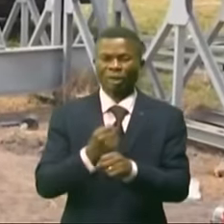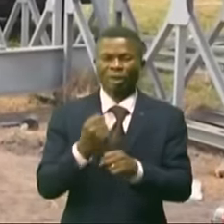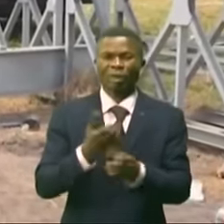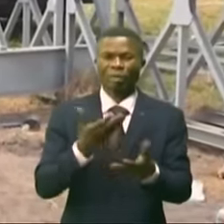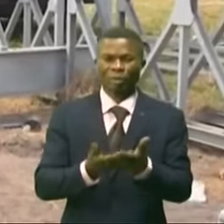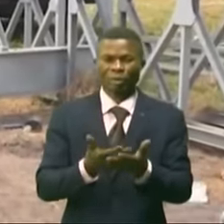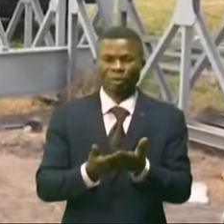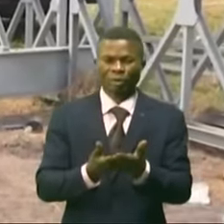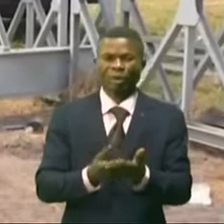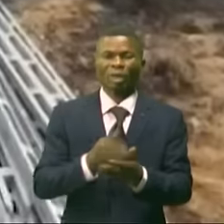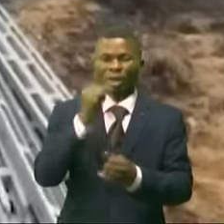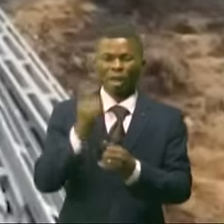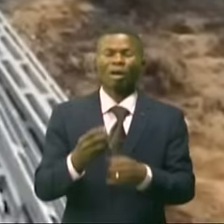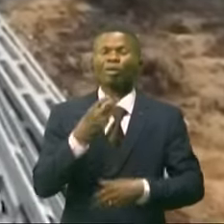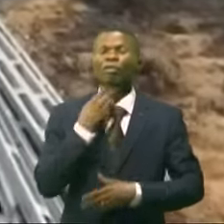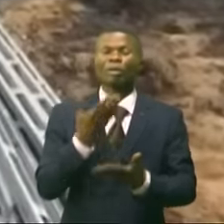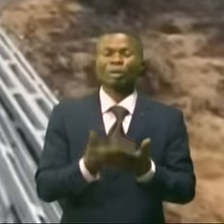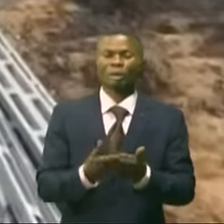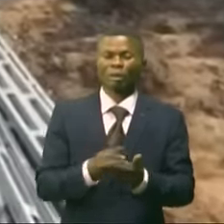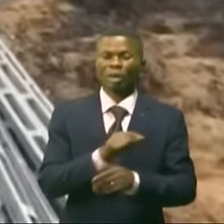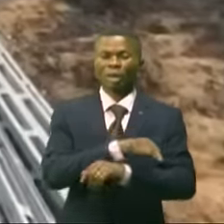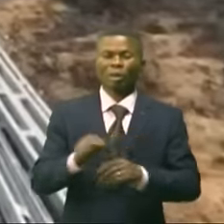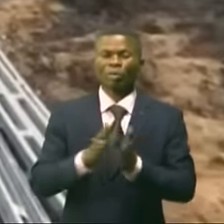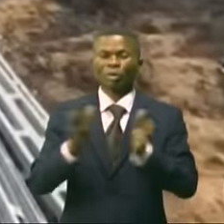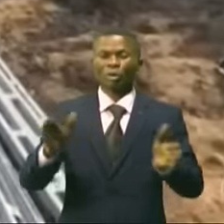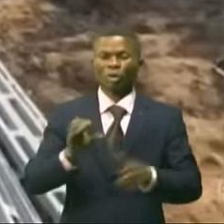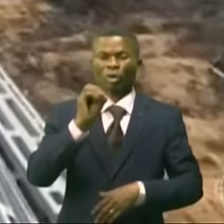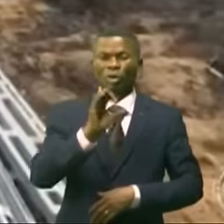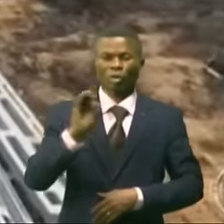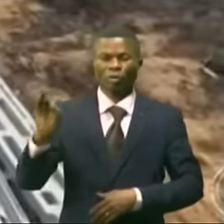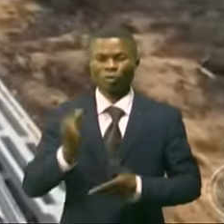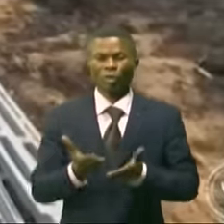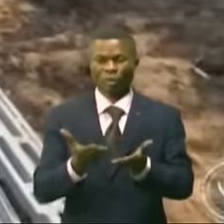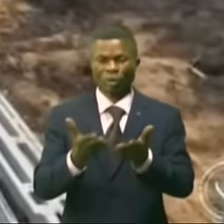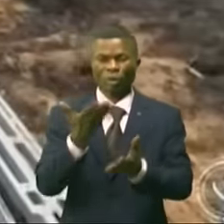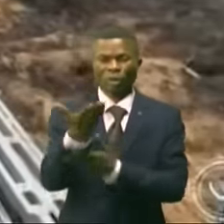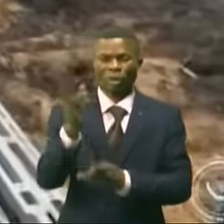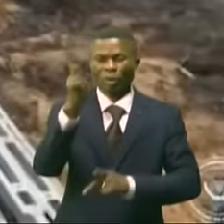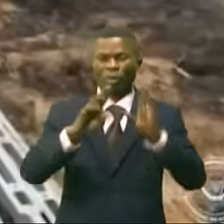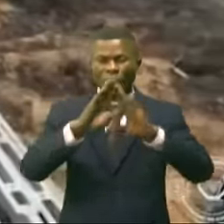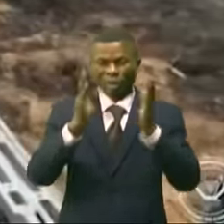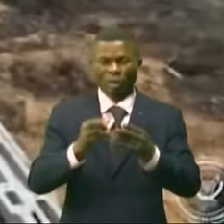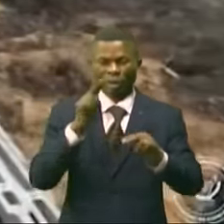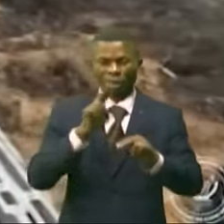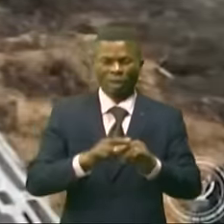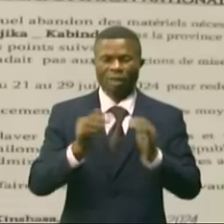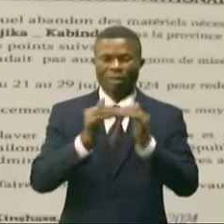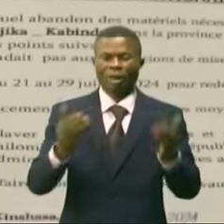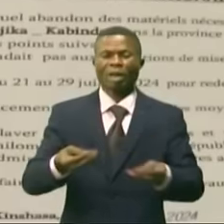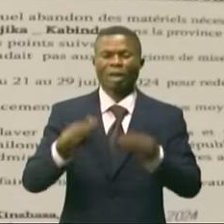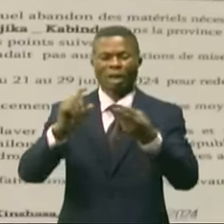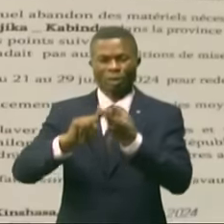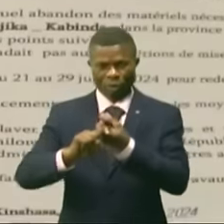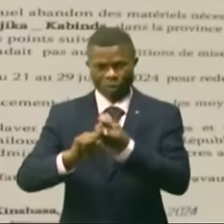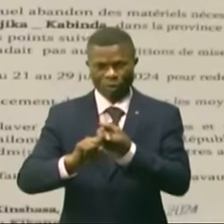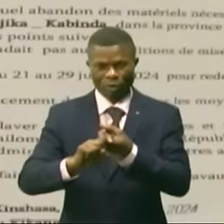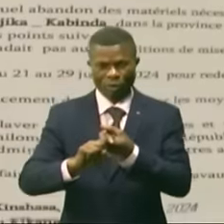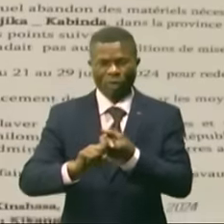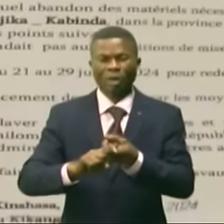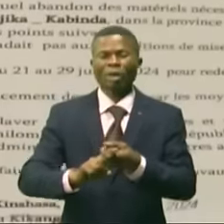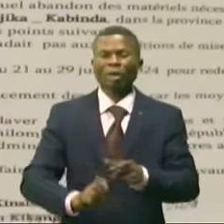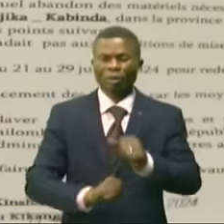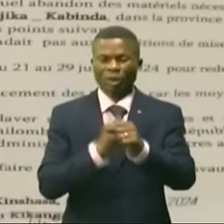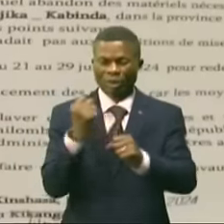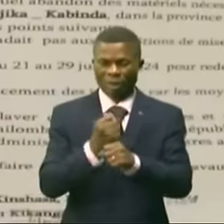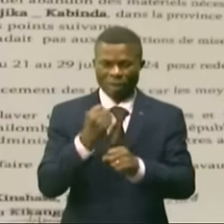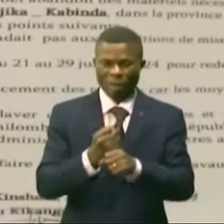en dépit de ces obstacles la direction générale de l'office de route appelle la population à lui faire confiance assurant que les